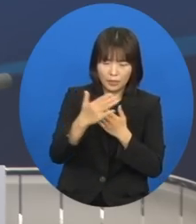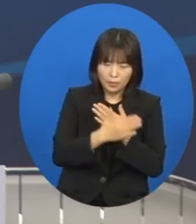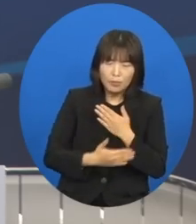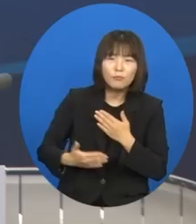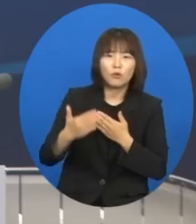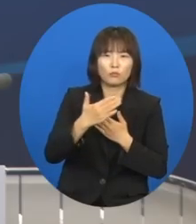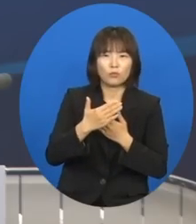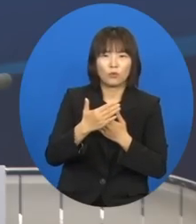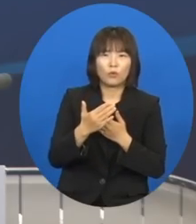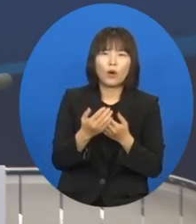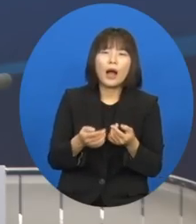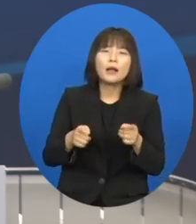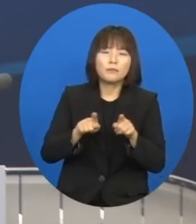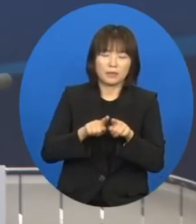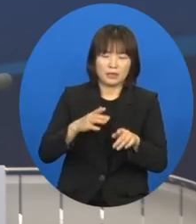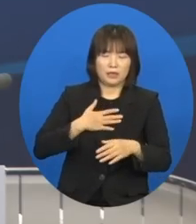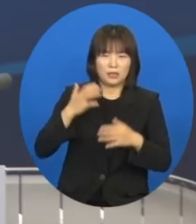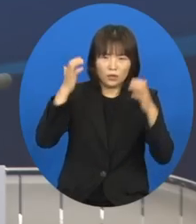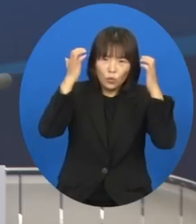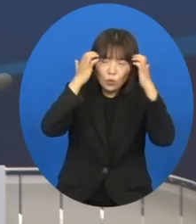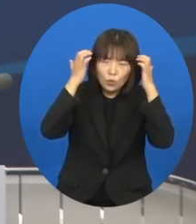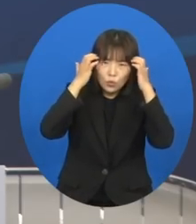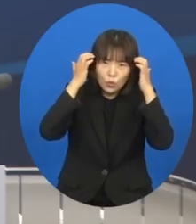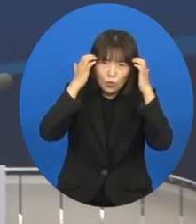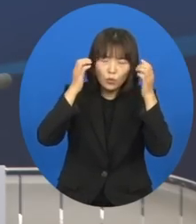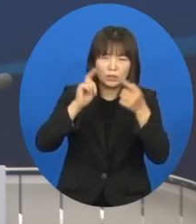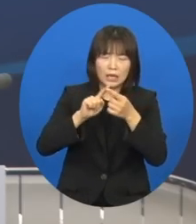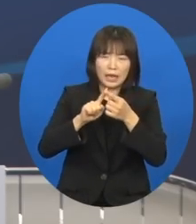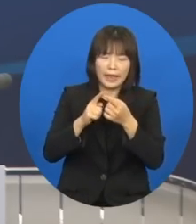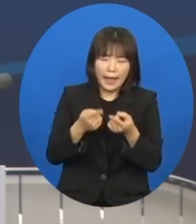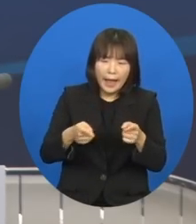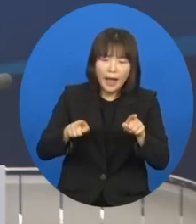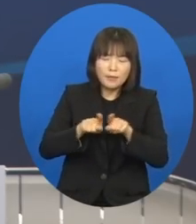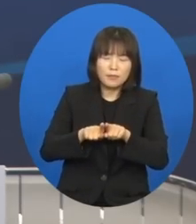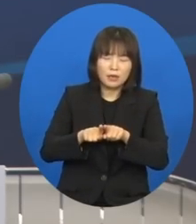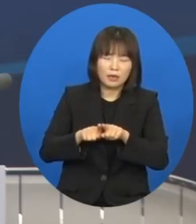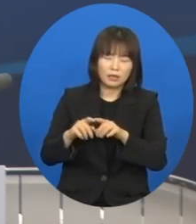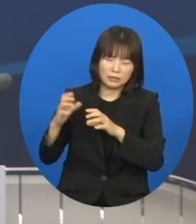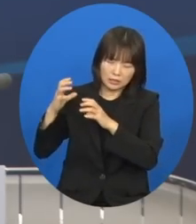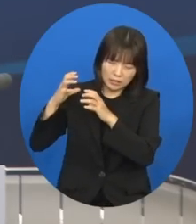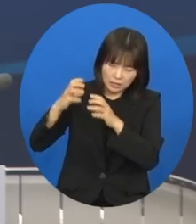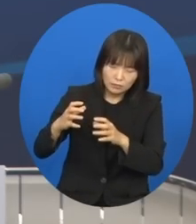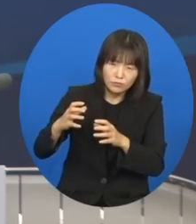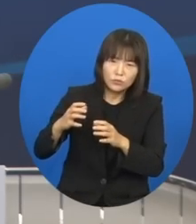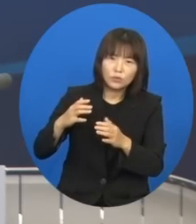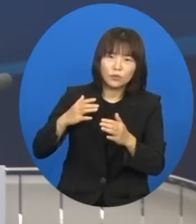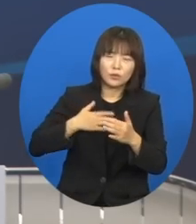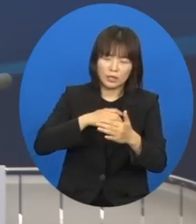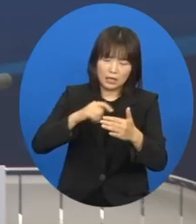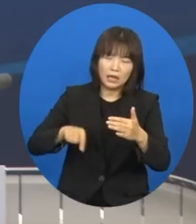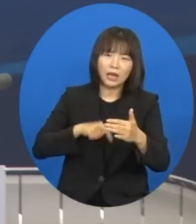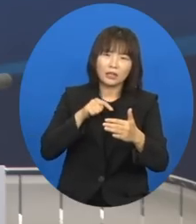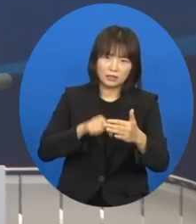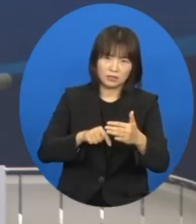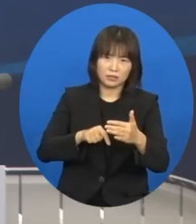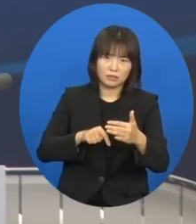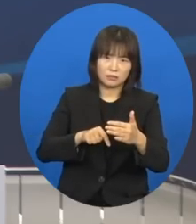함께 내 고통을 함께 짊어지고 내 안에서 채울하시는 그분,